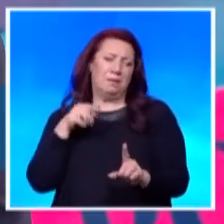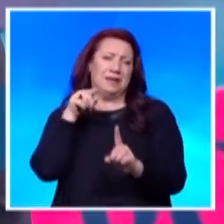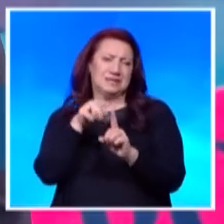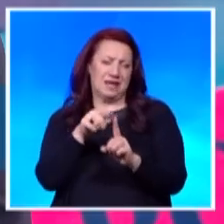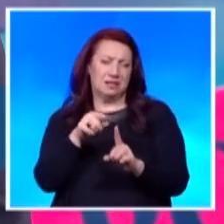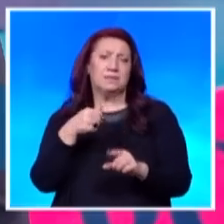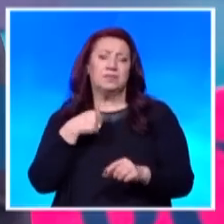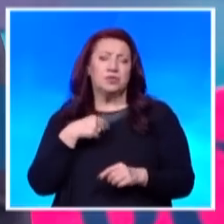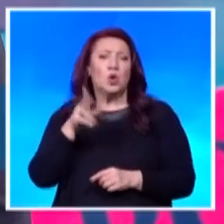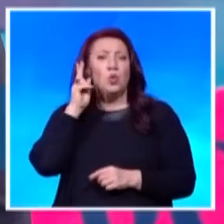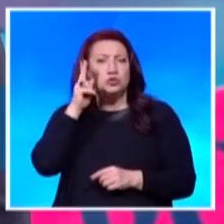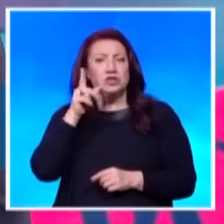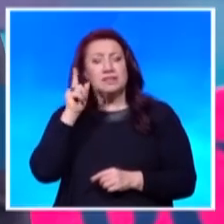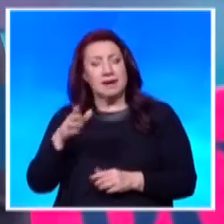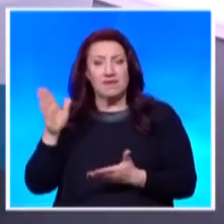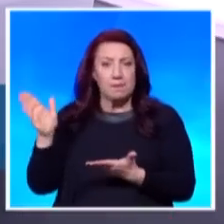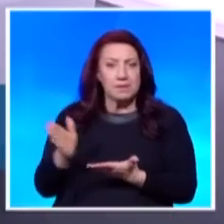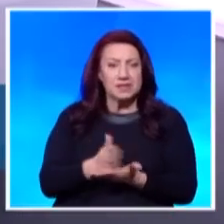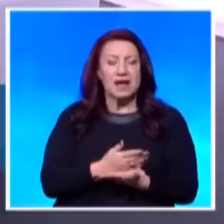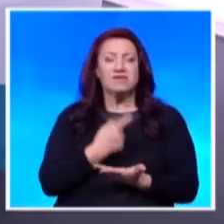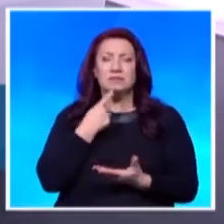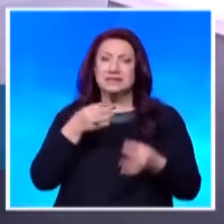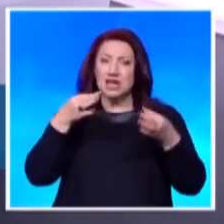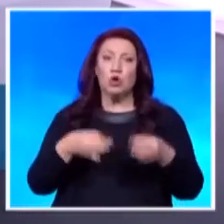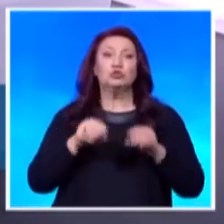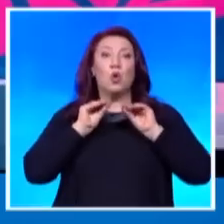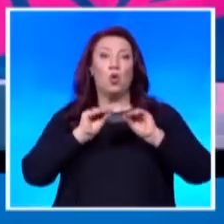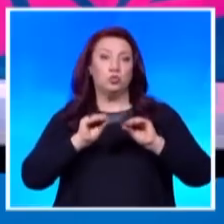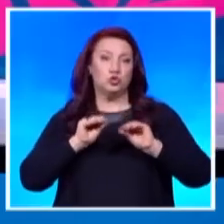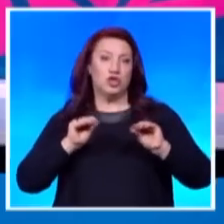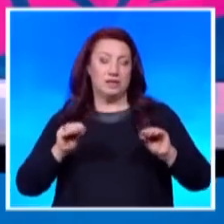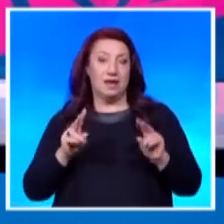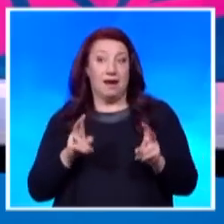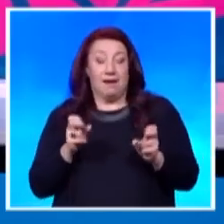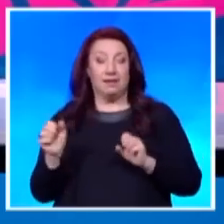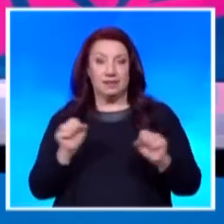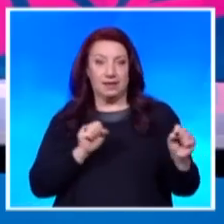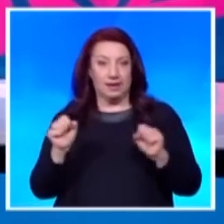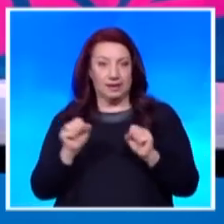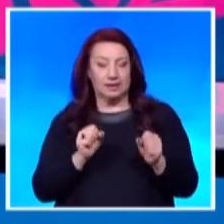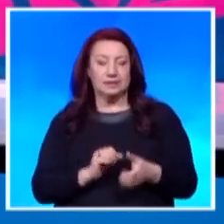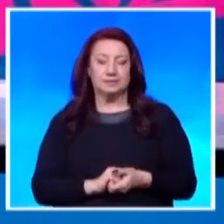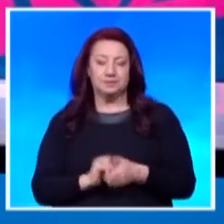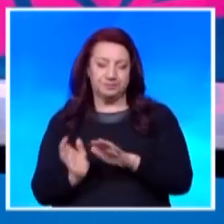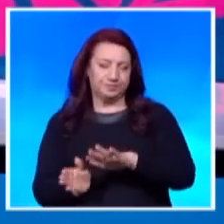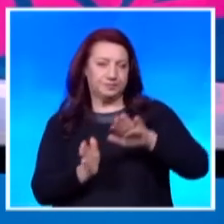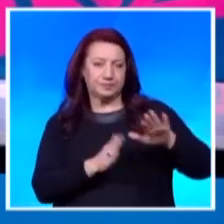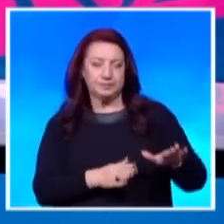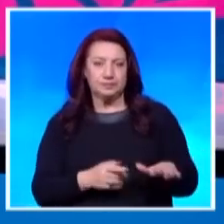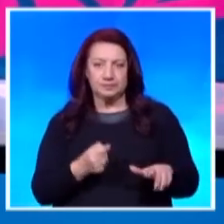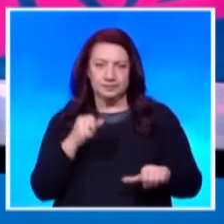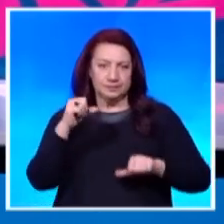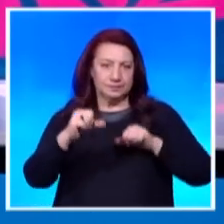преминават още по-интензивни обучения. Добре, благодарим ви за това участие в Битови новините. Напрежение в преговорите между Здравната каса